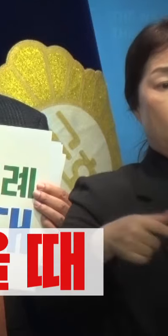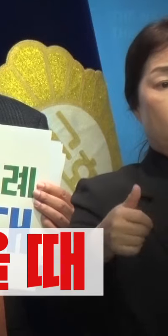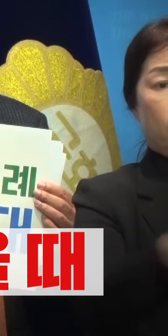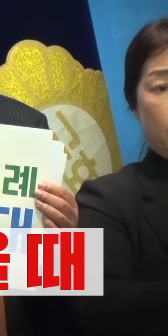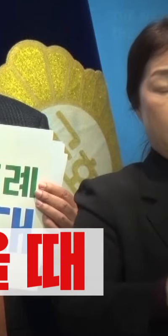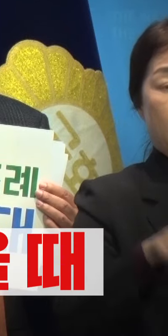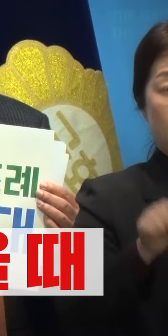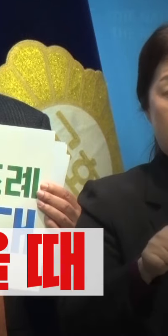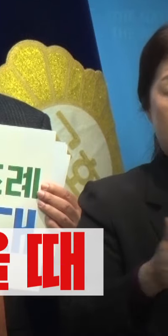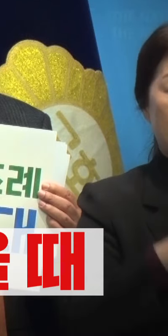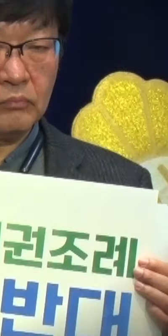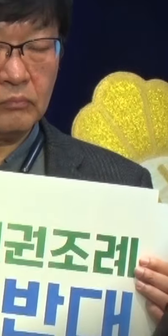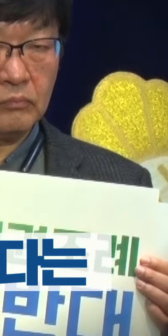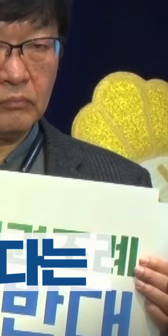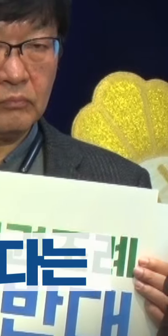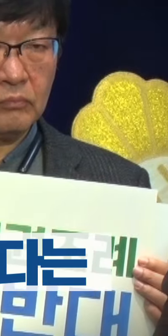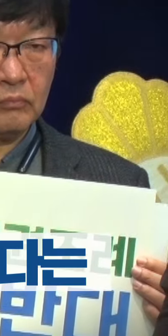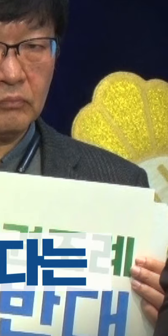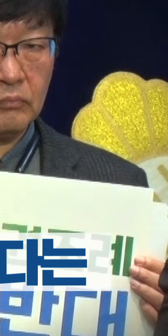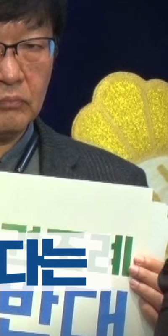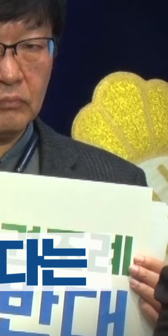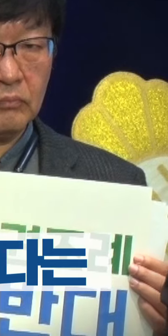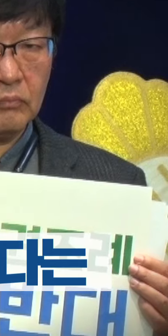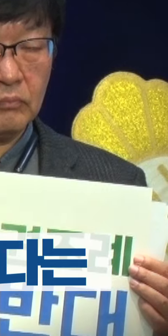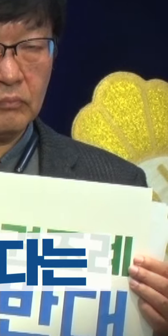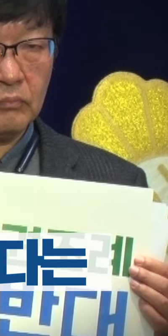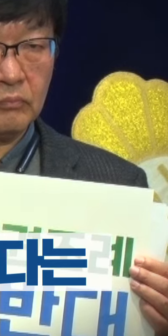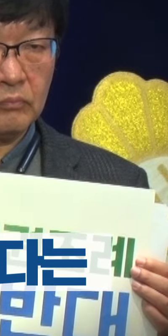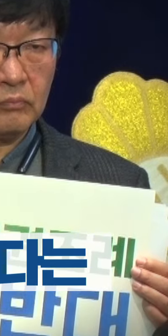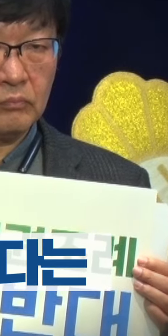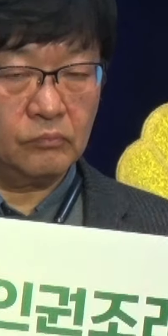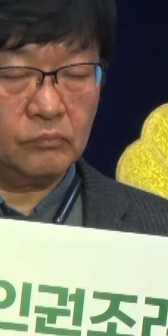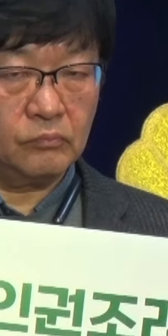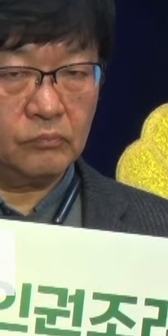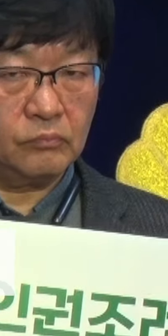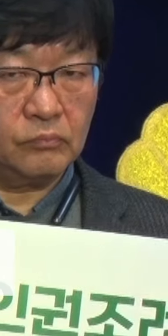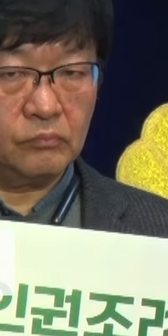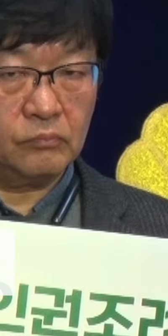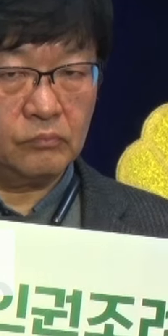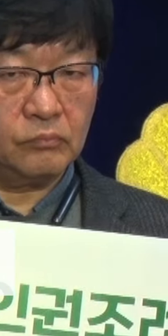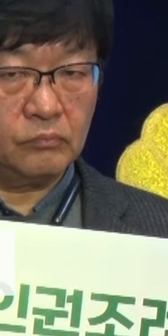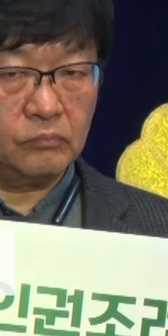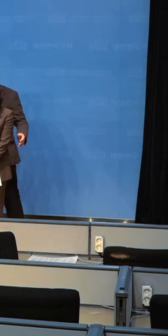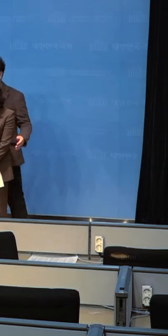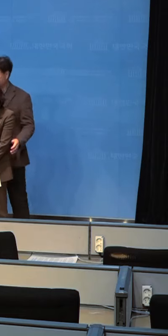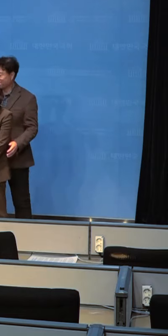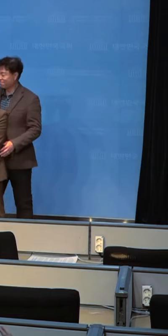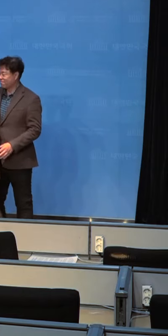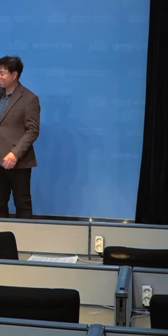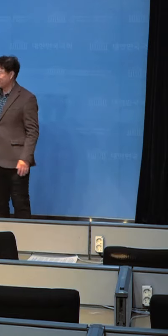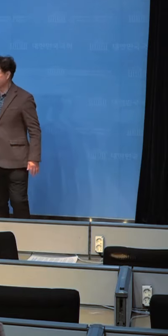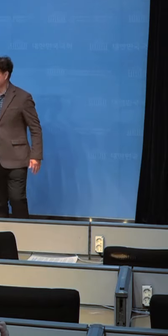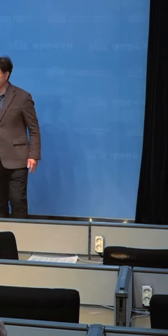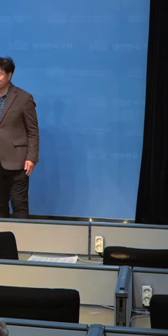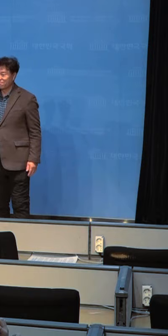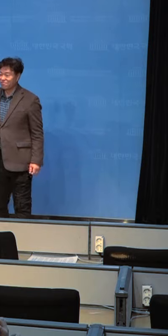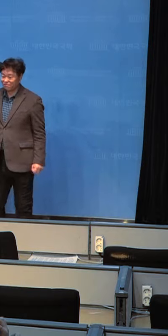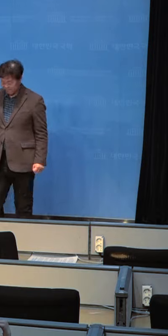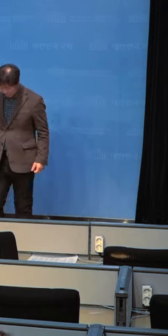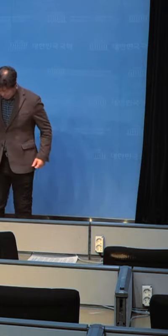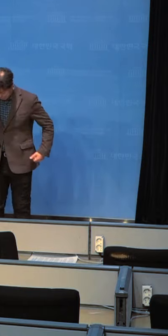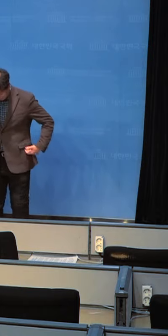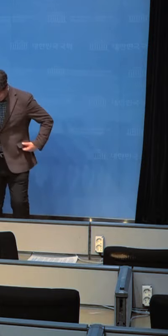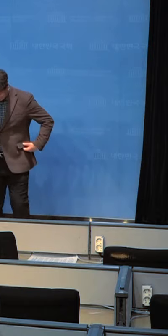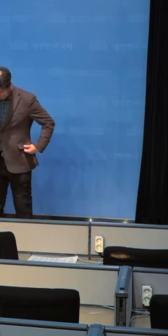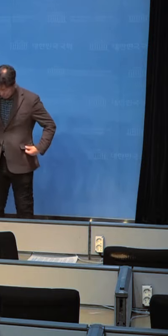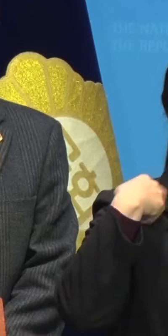만약에 강행 처리했을 때 깊은 고민에 빠질 수밖에 없다라는 말씀을 드립니다. 지난 7월 윤석열